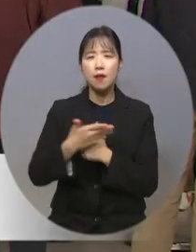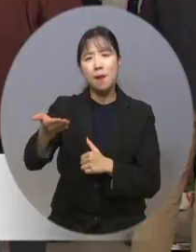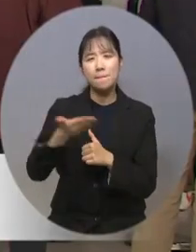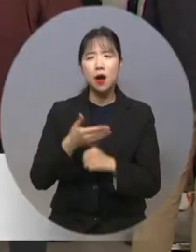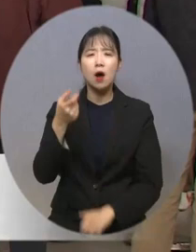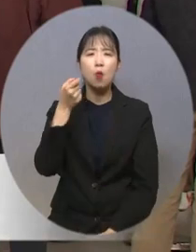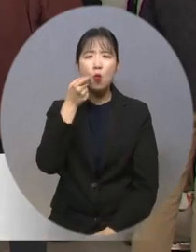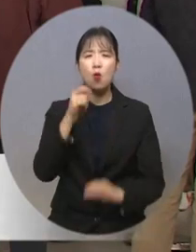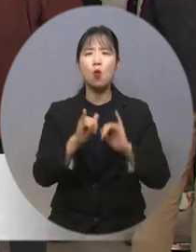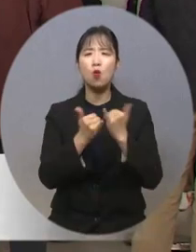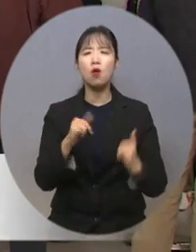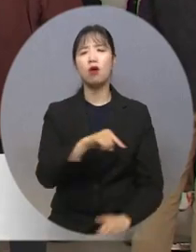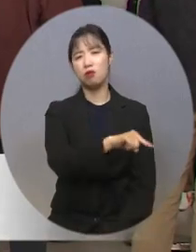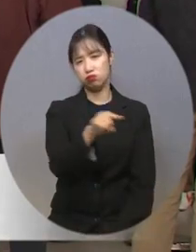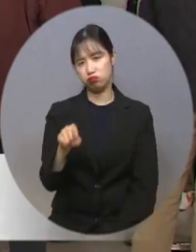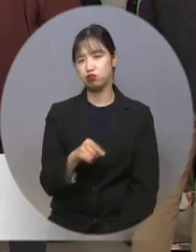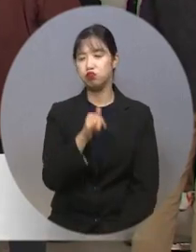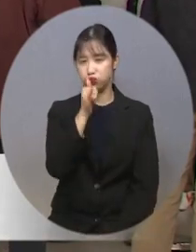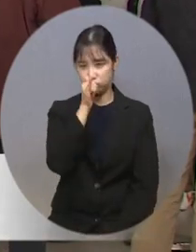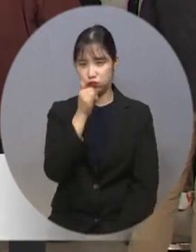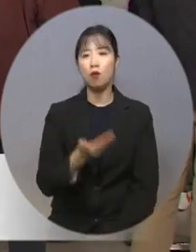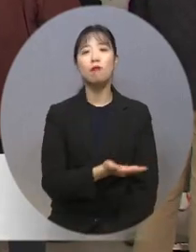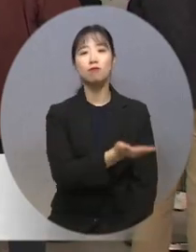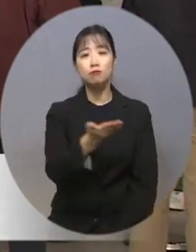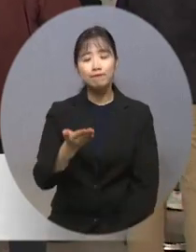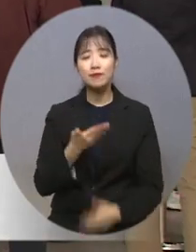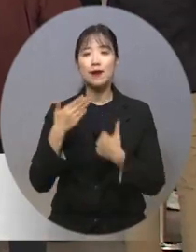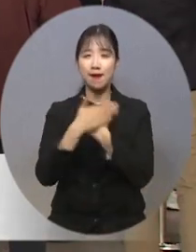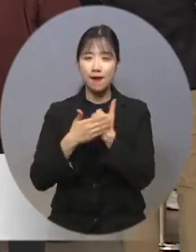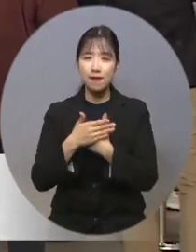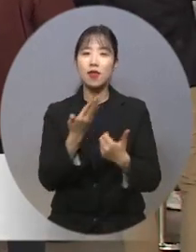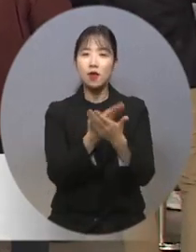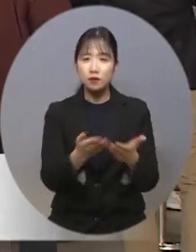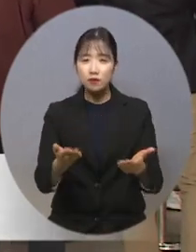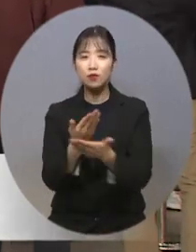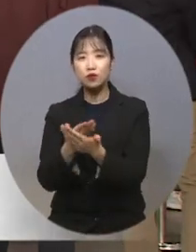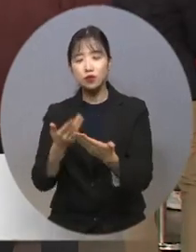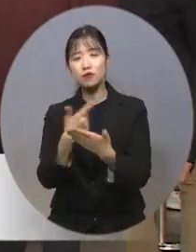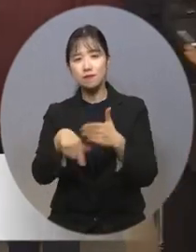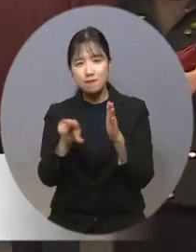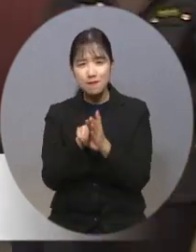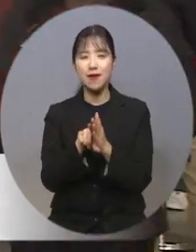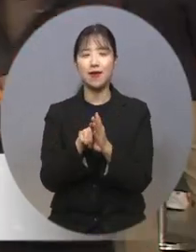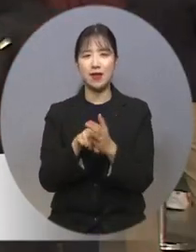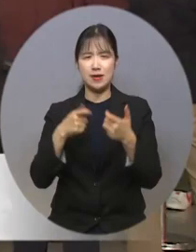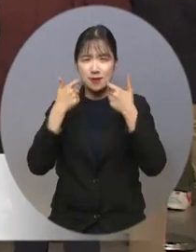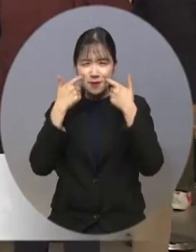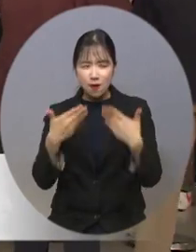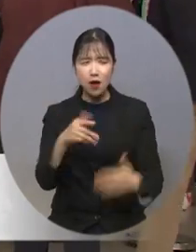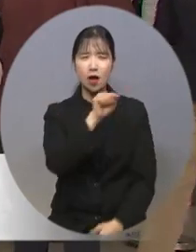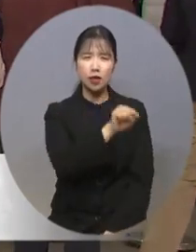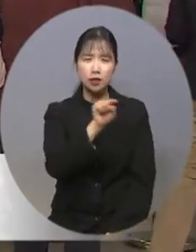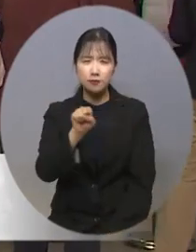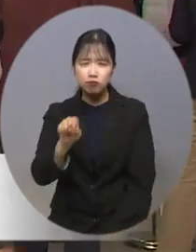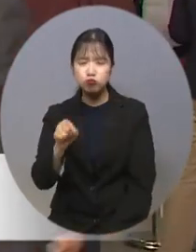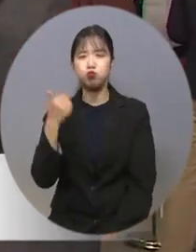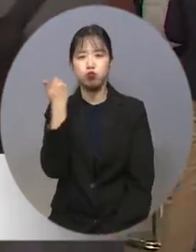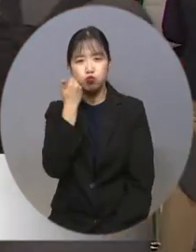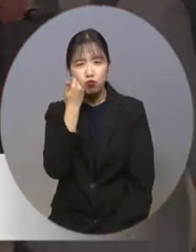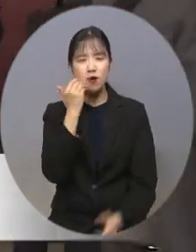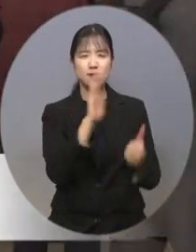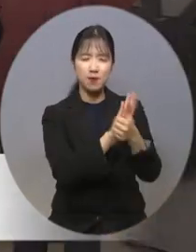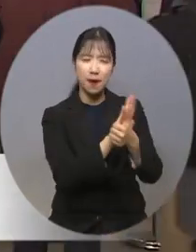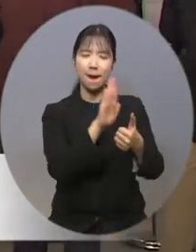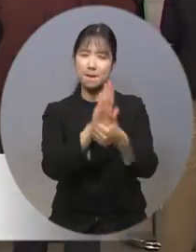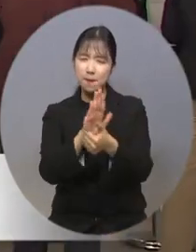받으시는 분들도 많은데 그분들한테 좀 더 혜택이 갈 수 있는 좀 더 정확한